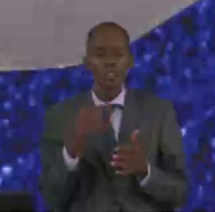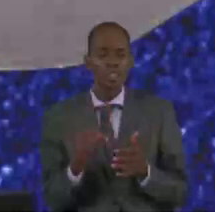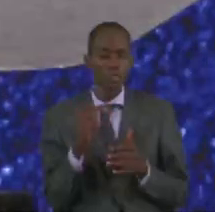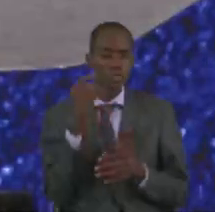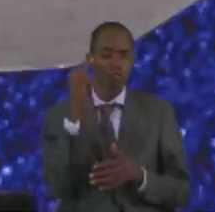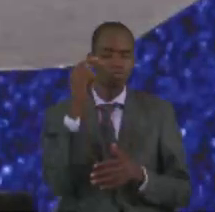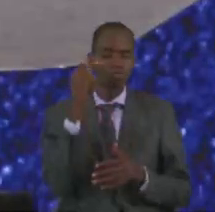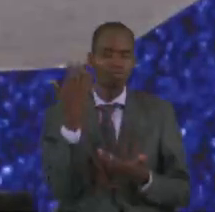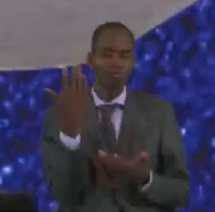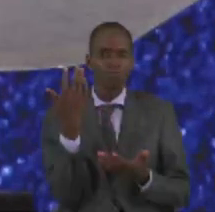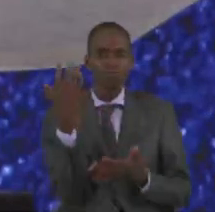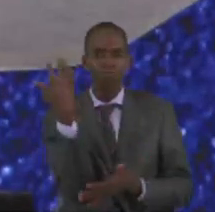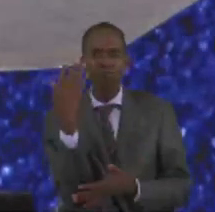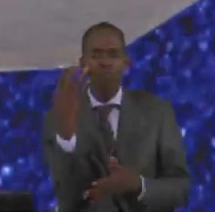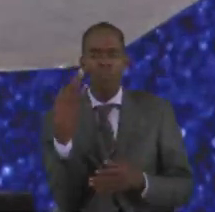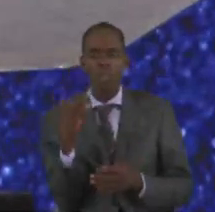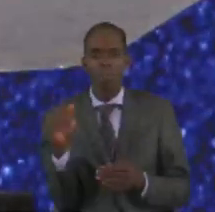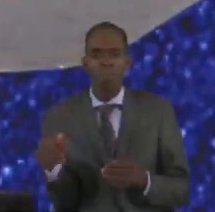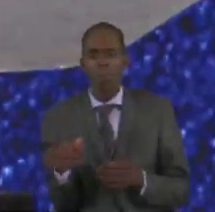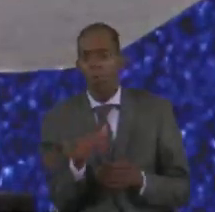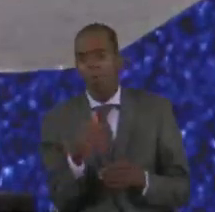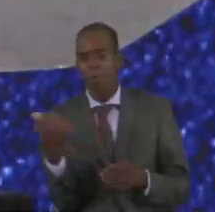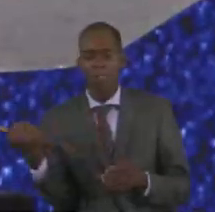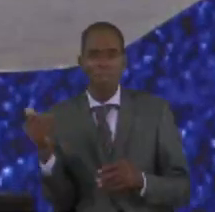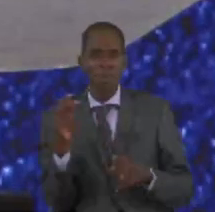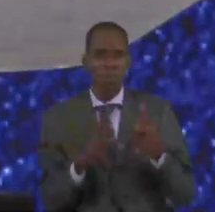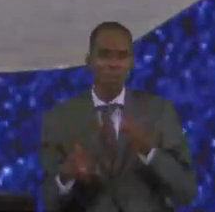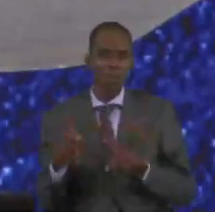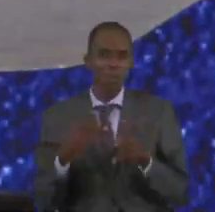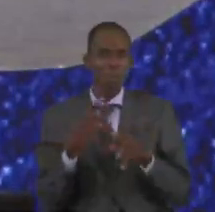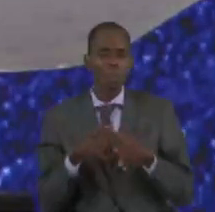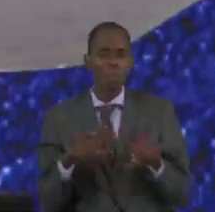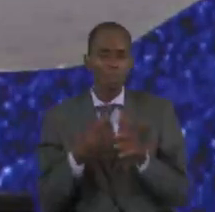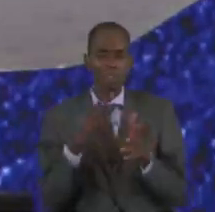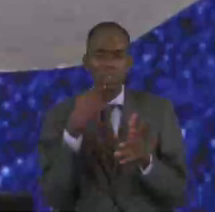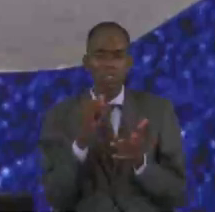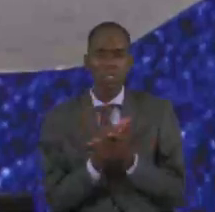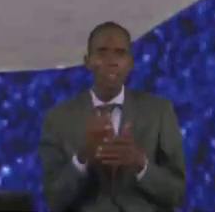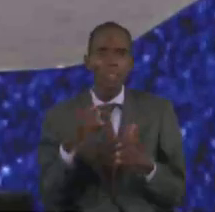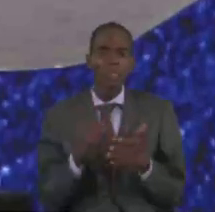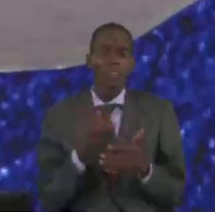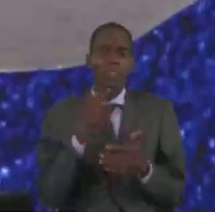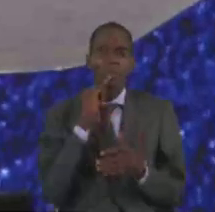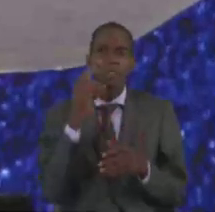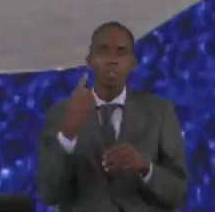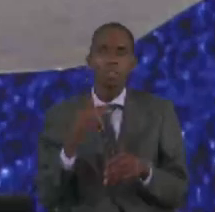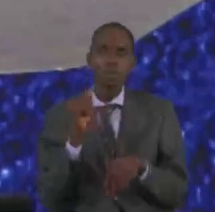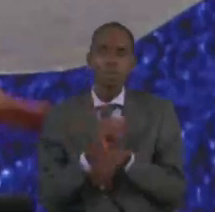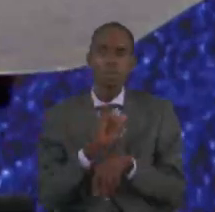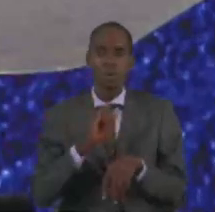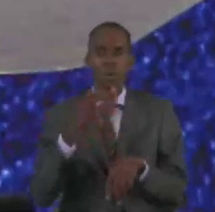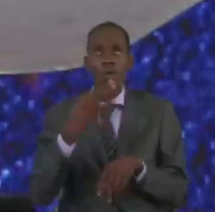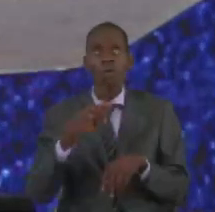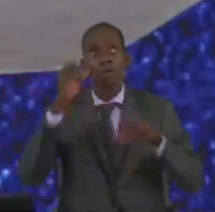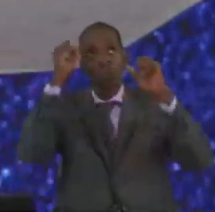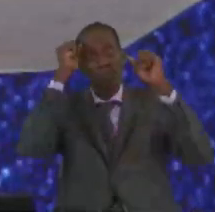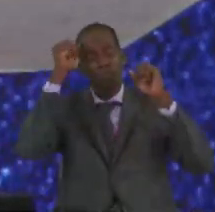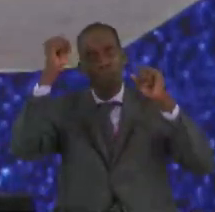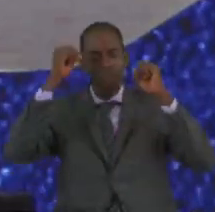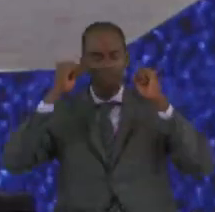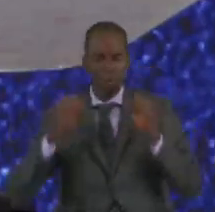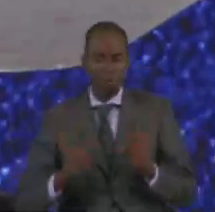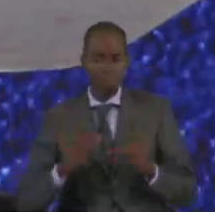gènes de son père, ou bien la formation reçue par de Gamaliel, ou bien d'une